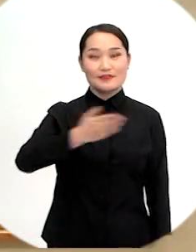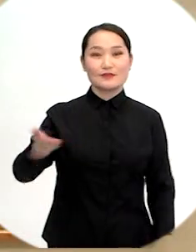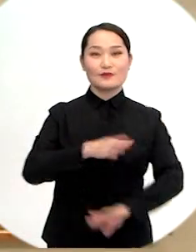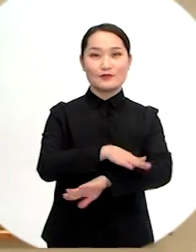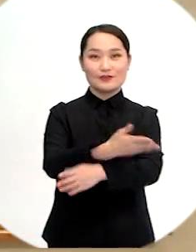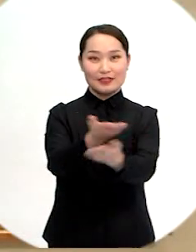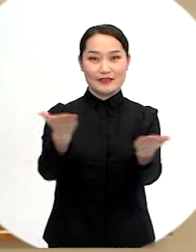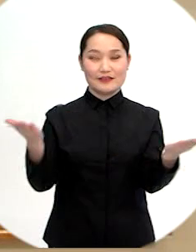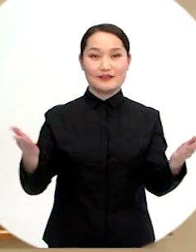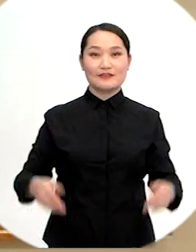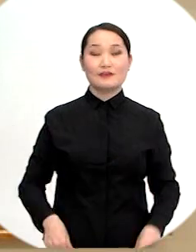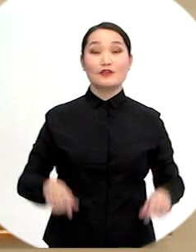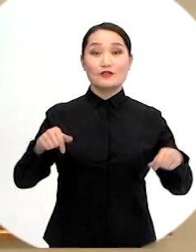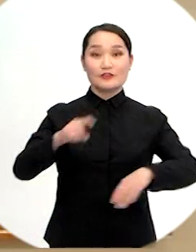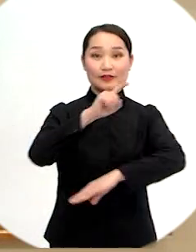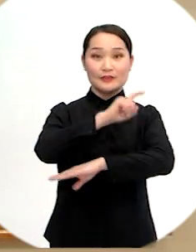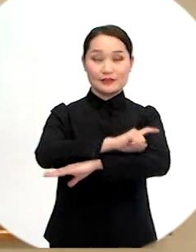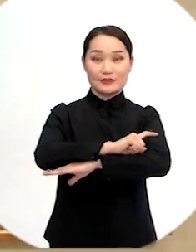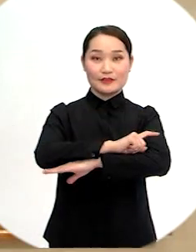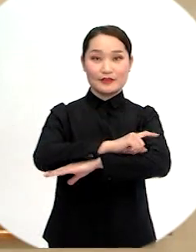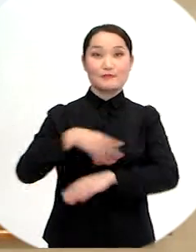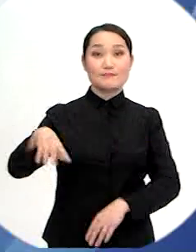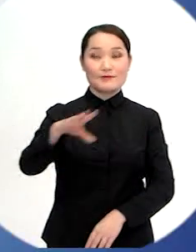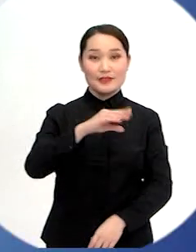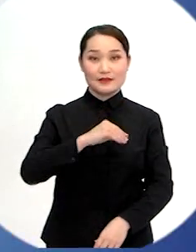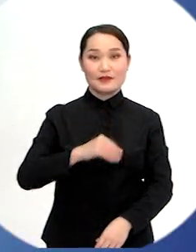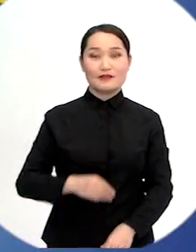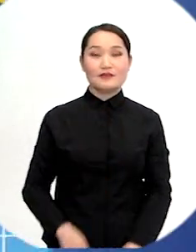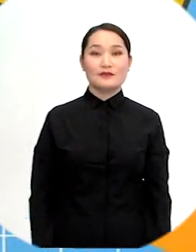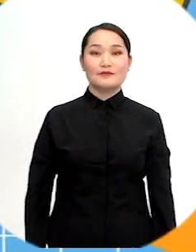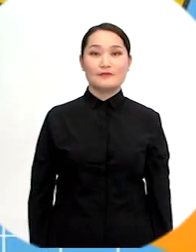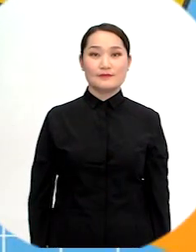Сайн байцгаана уу хүүхдүүдээ. Өнөөдрийн хичээлээрээ бид